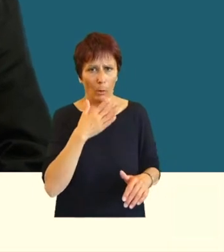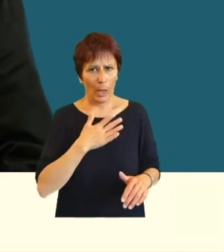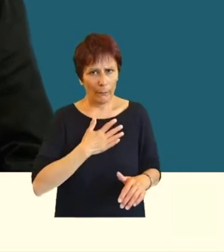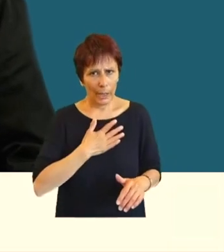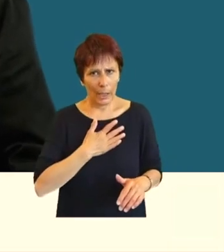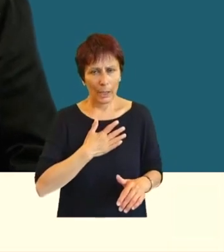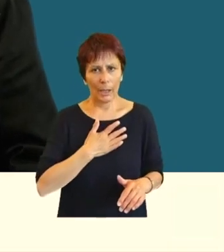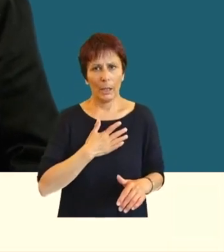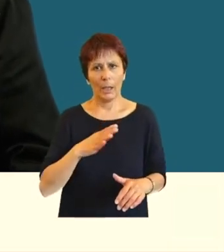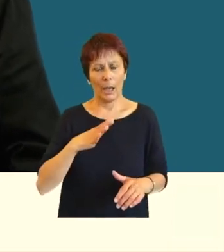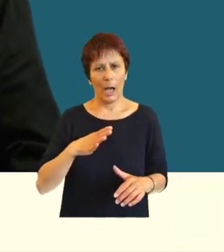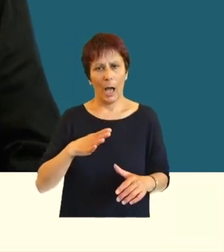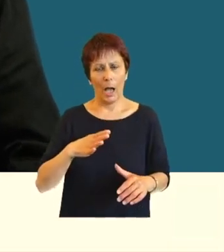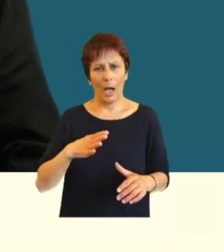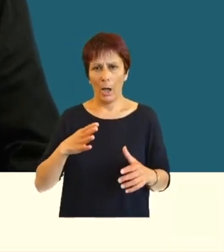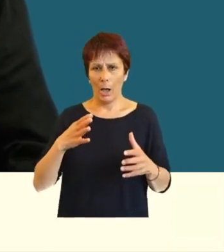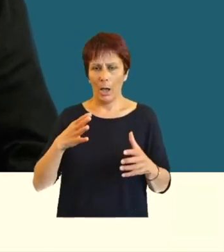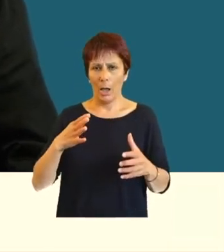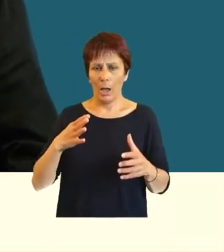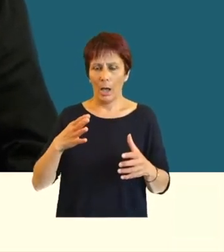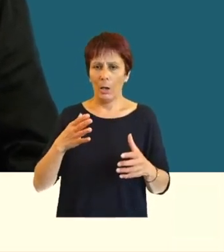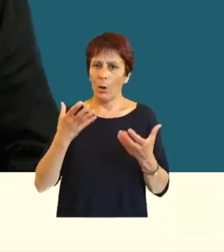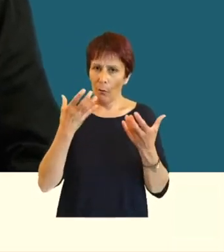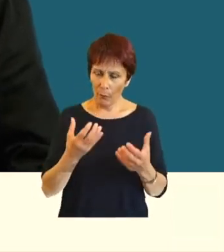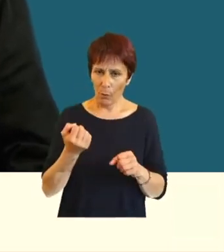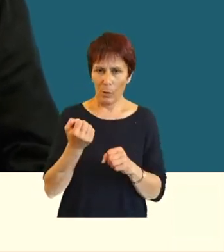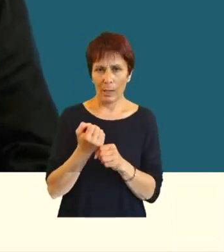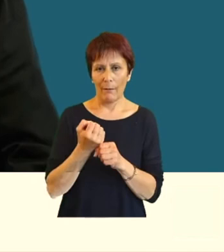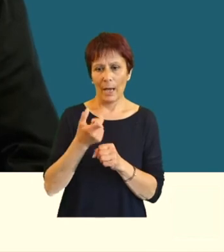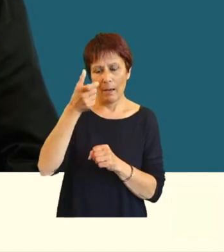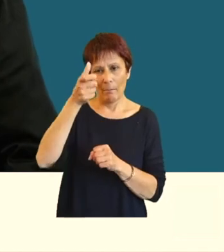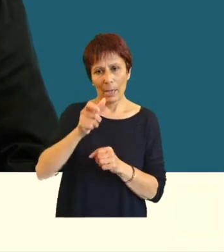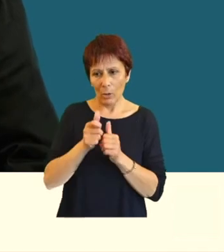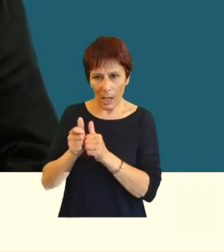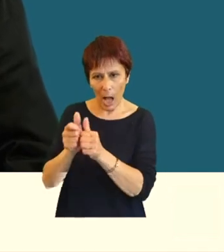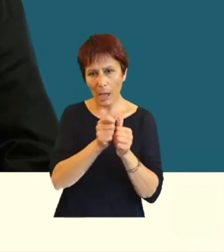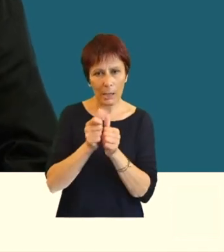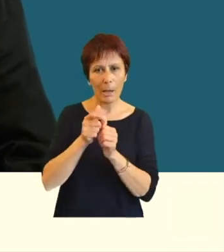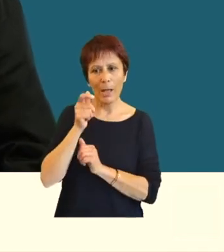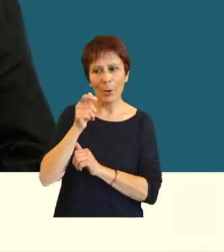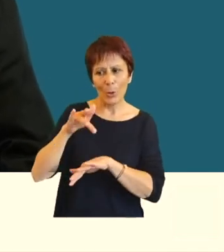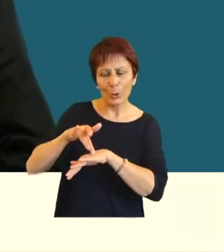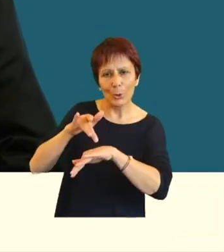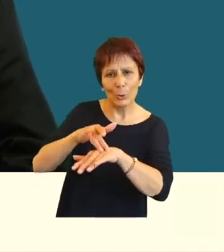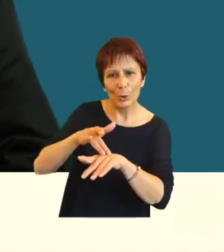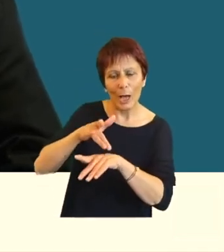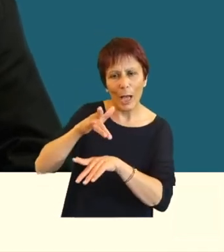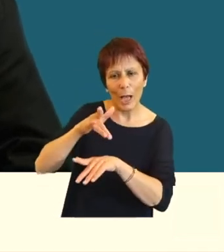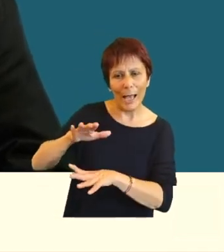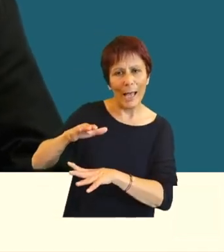déjà la volonté de faire travailler des gens ensemble, de mettre des expertises ensemble, mais pas de refaire une loi.